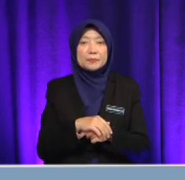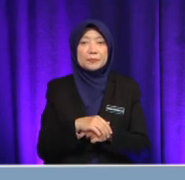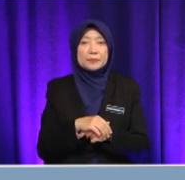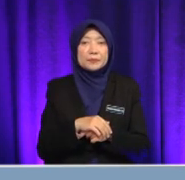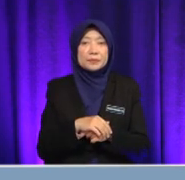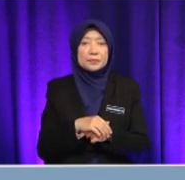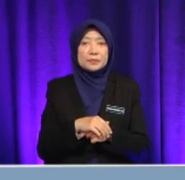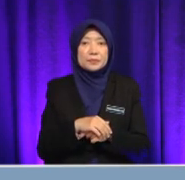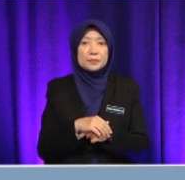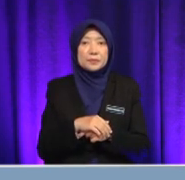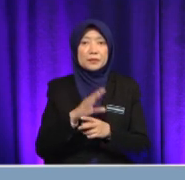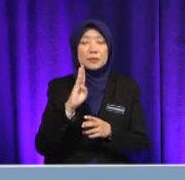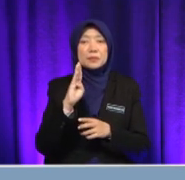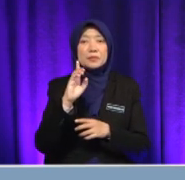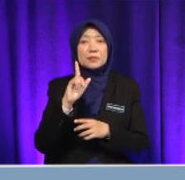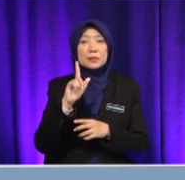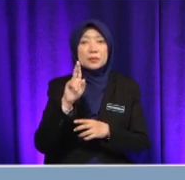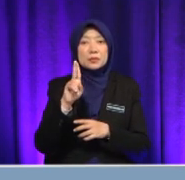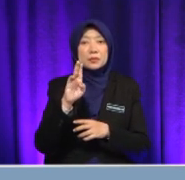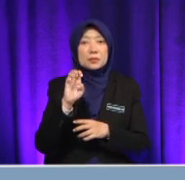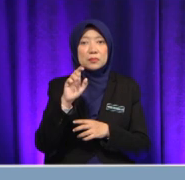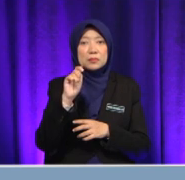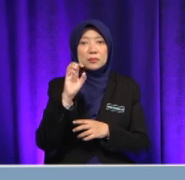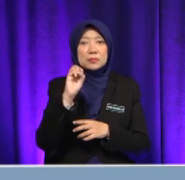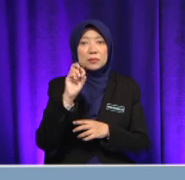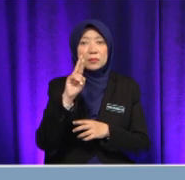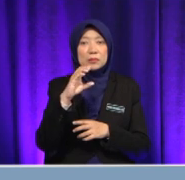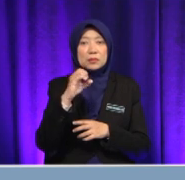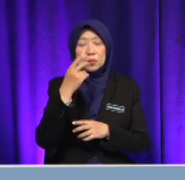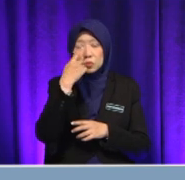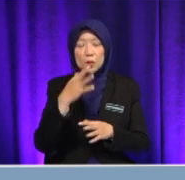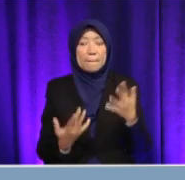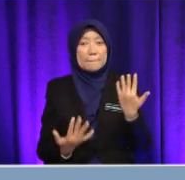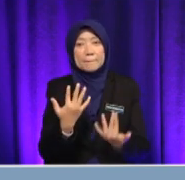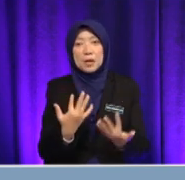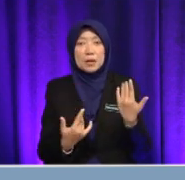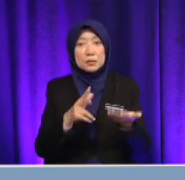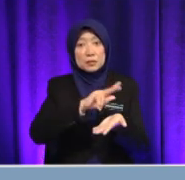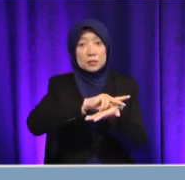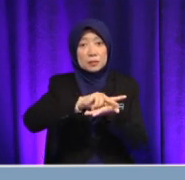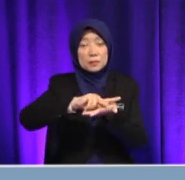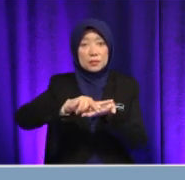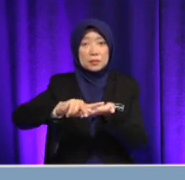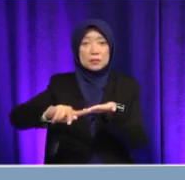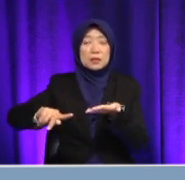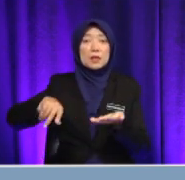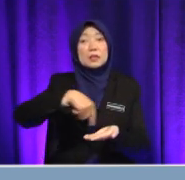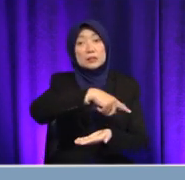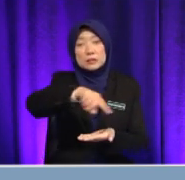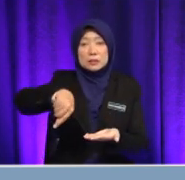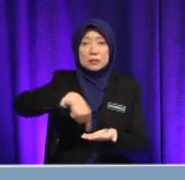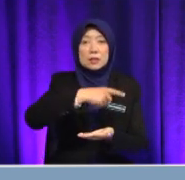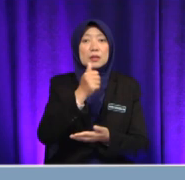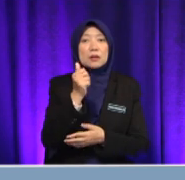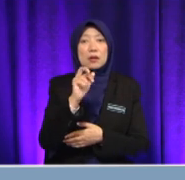ataupun biasanya dipanggil pemanas untuk kita ke kemasan sekeliling akrilik